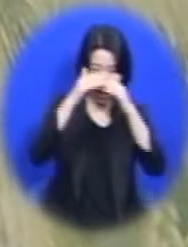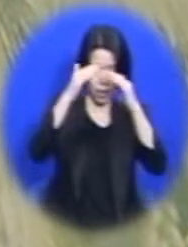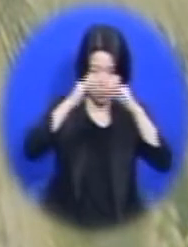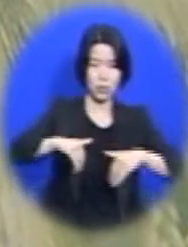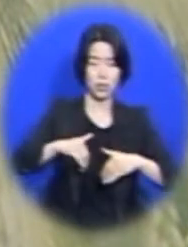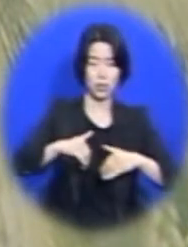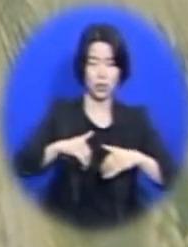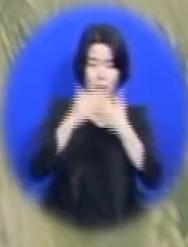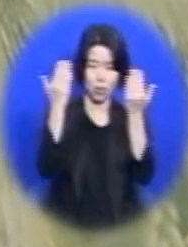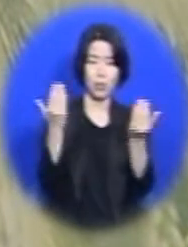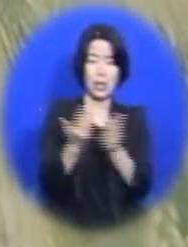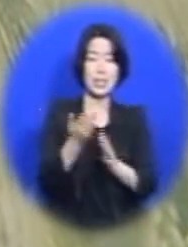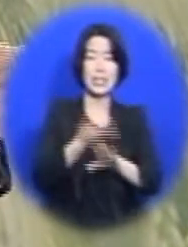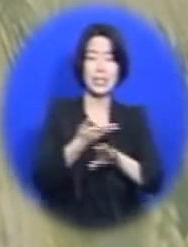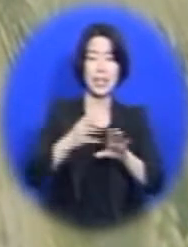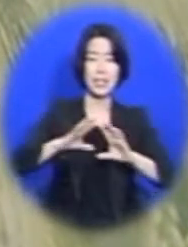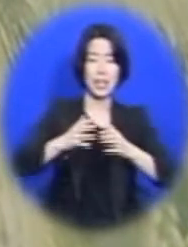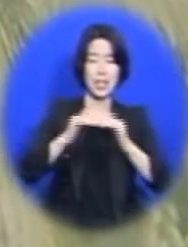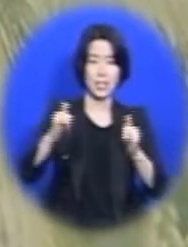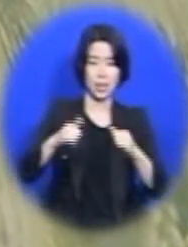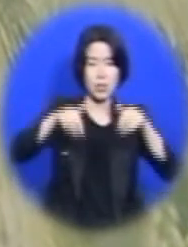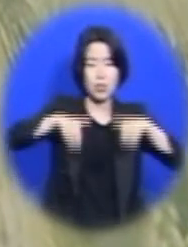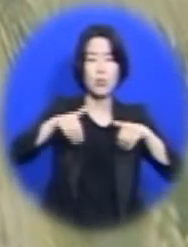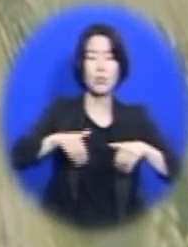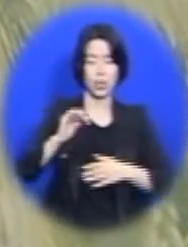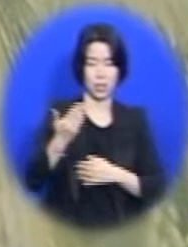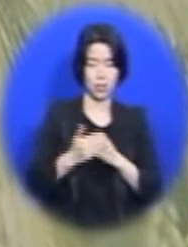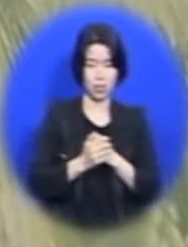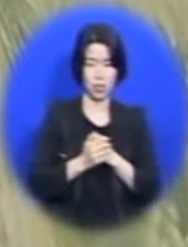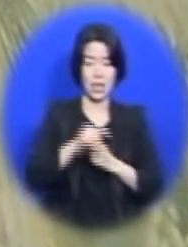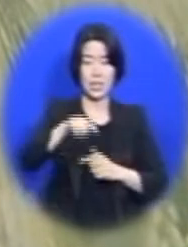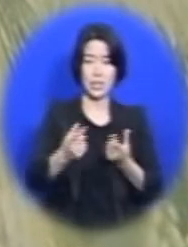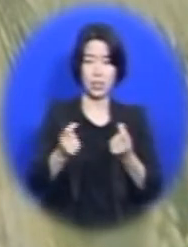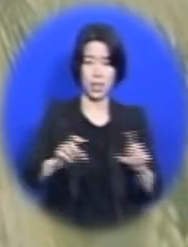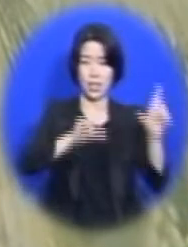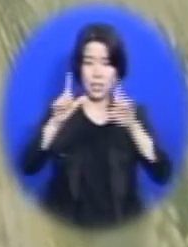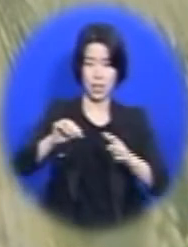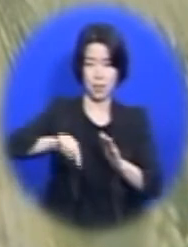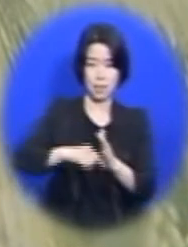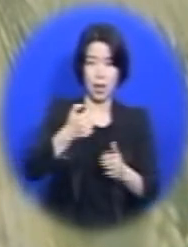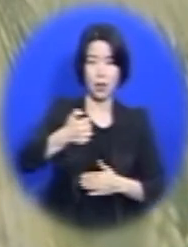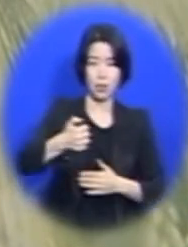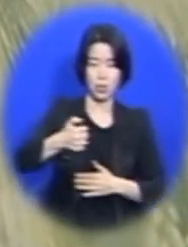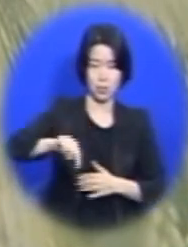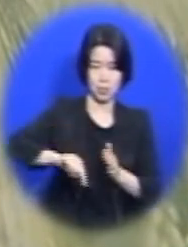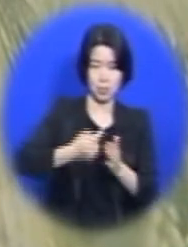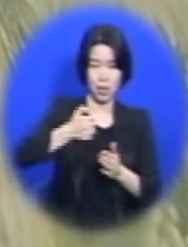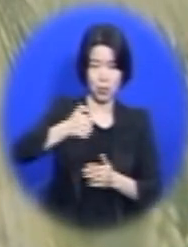그리고 완전히 이방인들에게 종이 되어버리고 말았습니다. 그렇게 살기를 150년을 지났습니다.